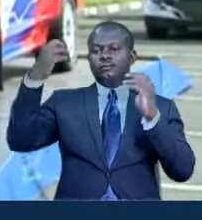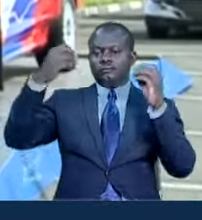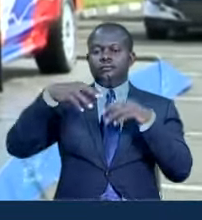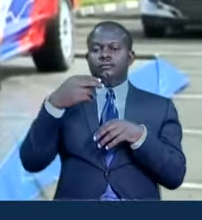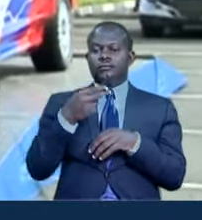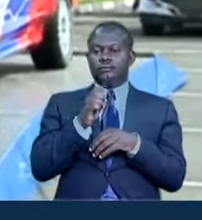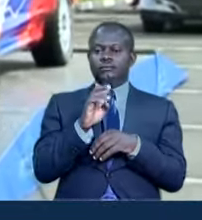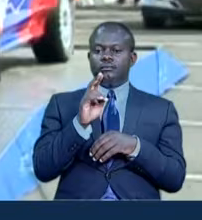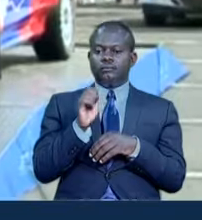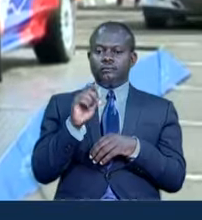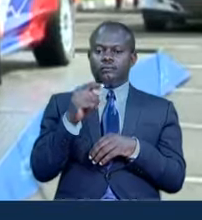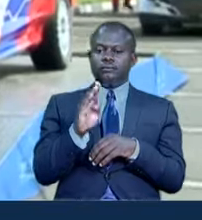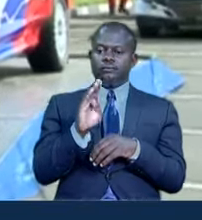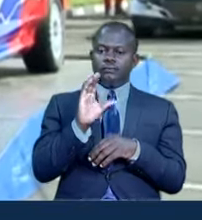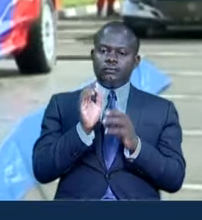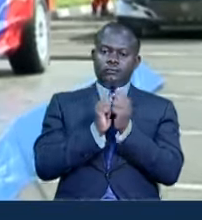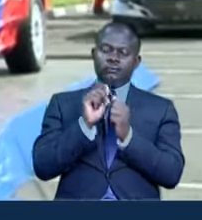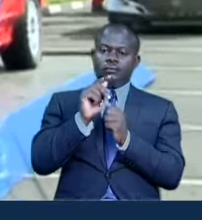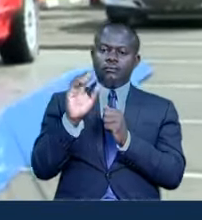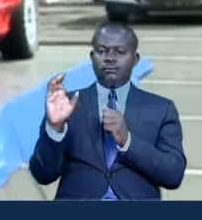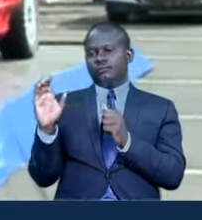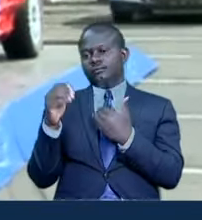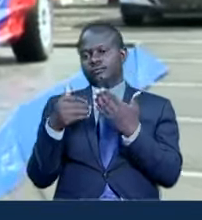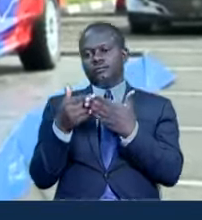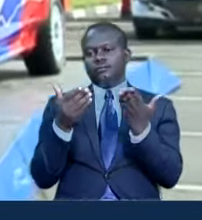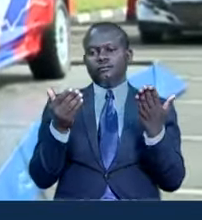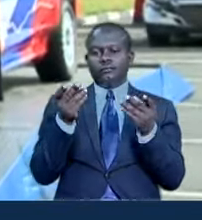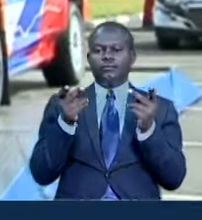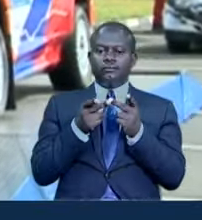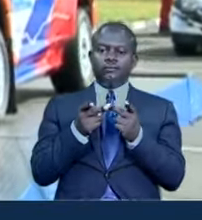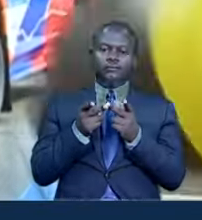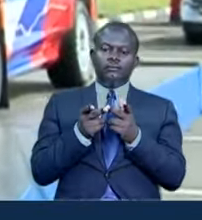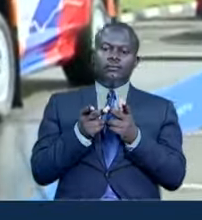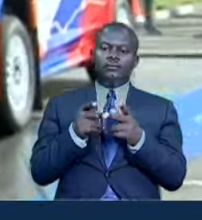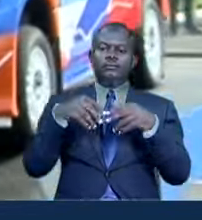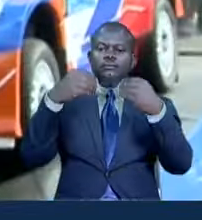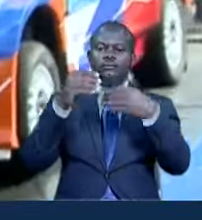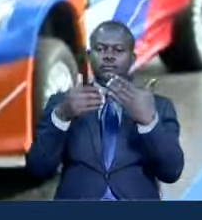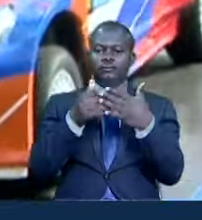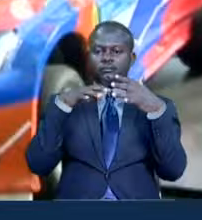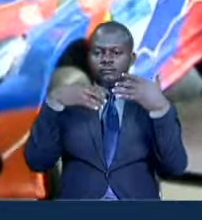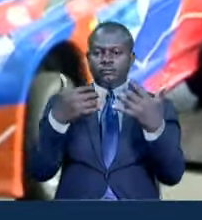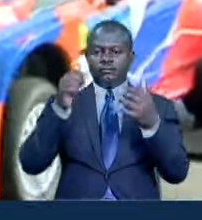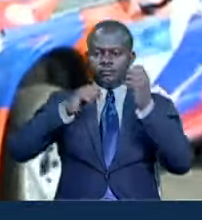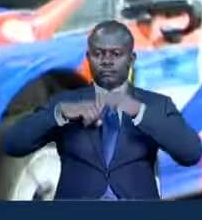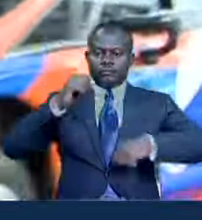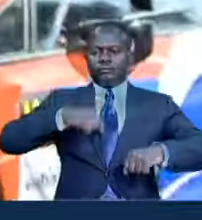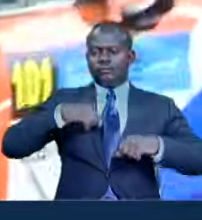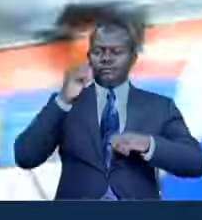Hyde KBC na Kigali Convention Center, aho rero ari agace kaba kari butange uko abasiganwa